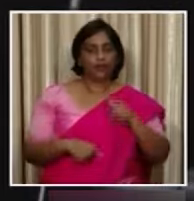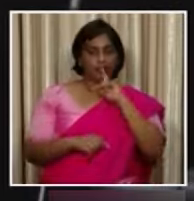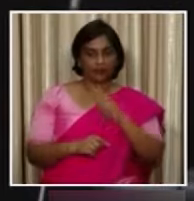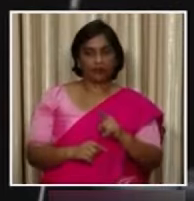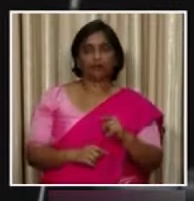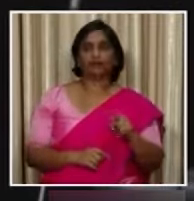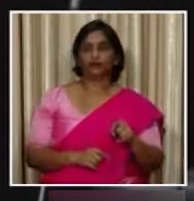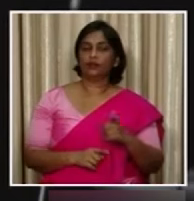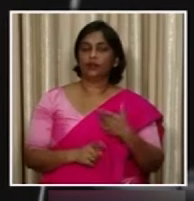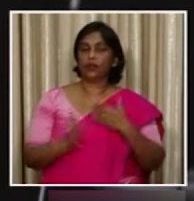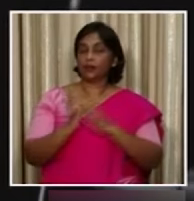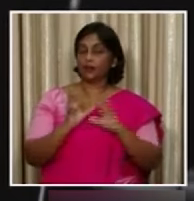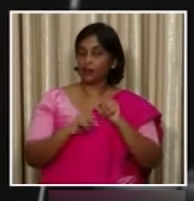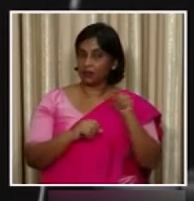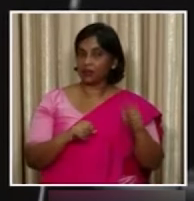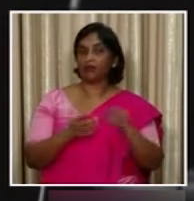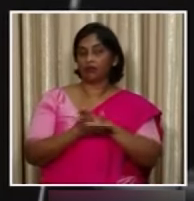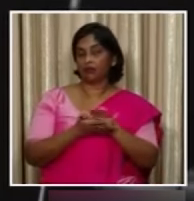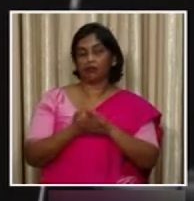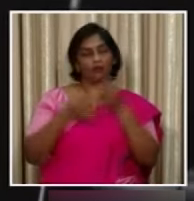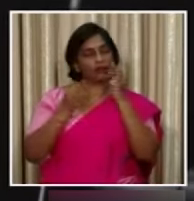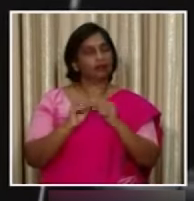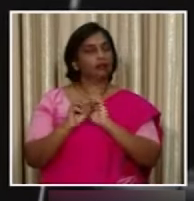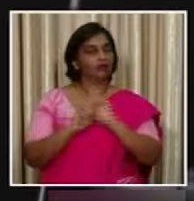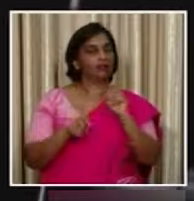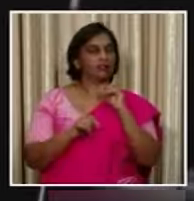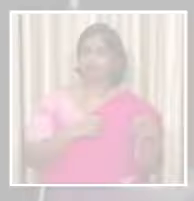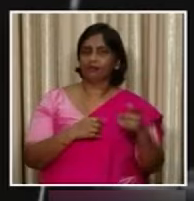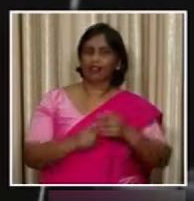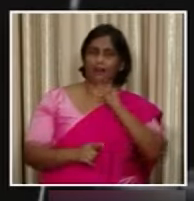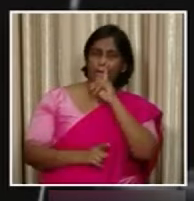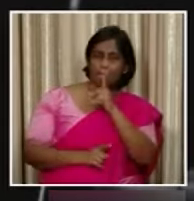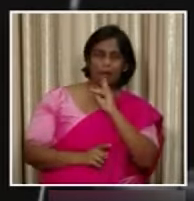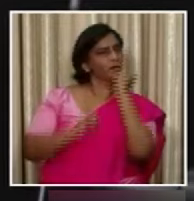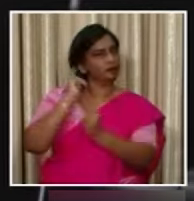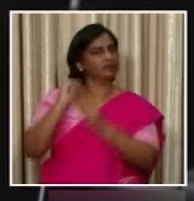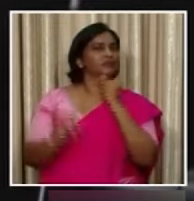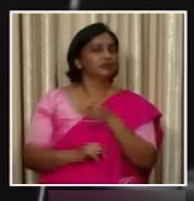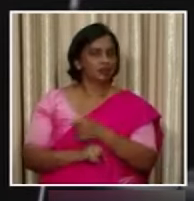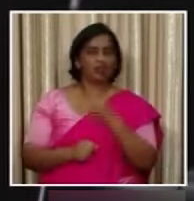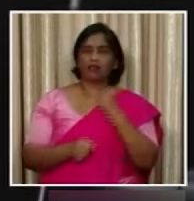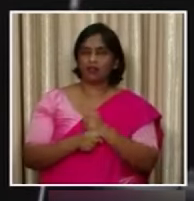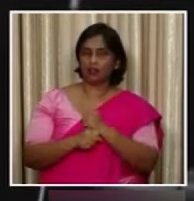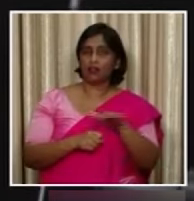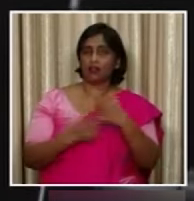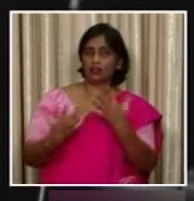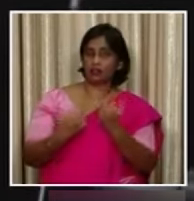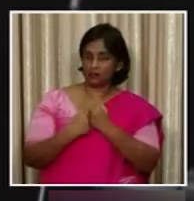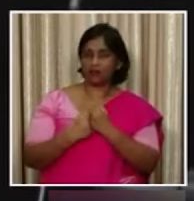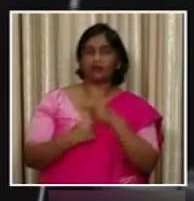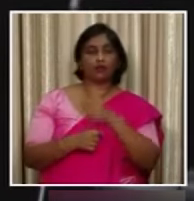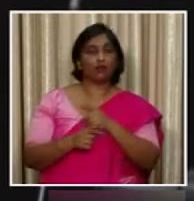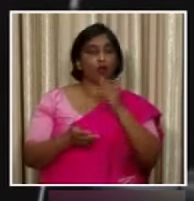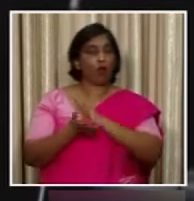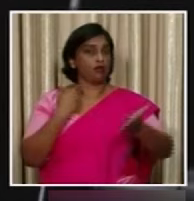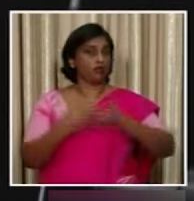කියන්නේ මේ මාධ්‍යත් මේවා නිවැරදිව වාර්තා කරන්න මම දැක්ක සමාජාලාට දිගින් දිගටම විවේචනය කරනවා. ආණ්ඩුව මේ ඉඩම් ගන්න යනවා, මේවායි